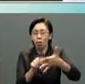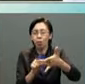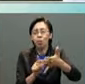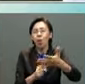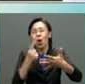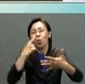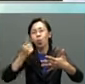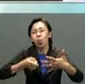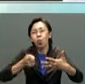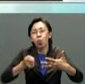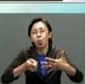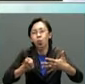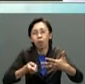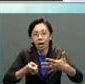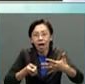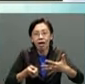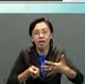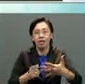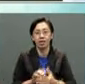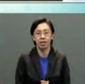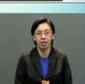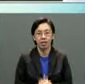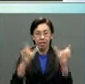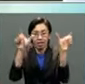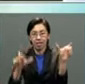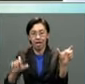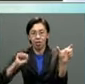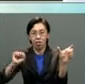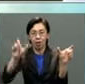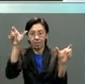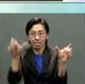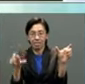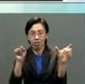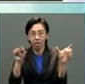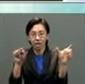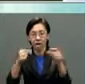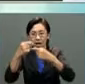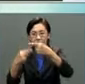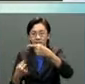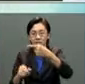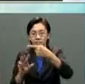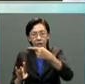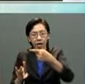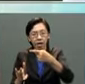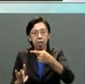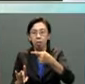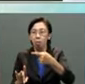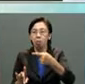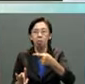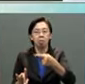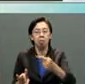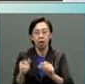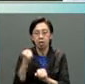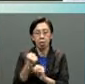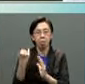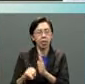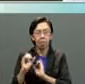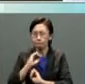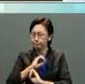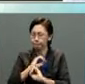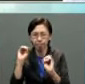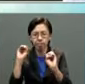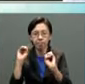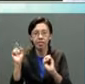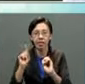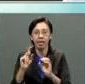ดิมๆแต่ต้องภาพขวามือสิครับต้องขอขอบคุณนะครับ18จังหวัดที่ไม่มีรายงานผู้กระทำผิดเลยนะ